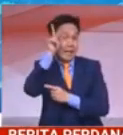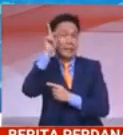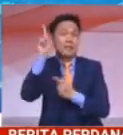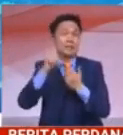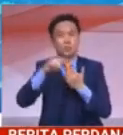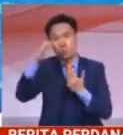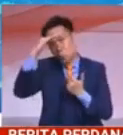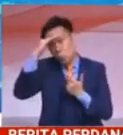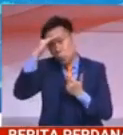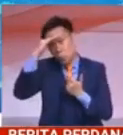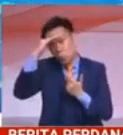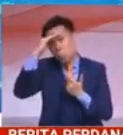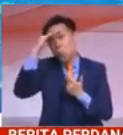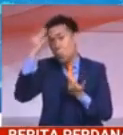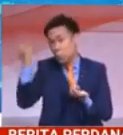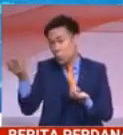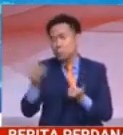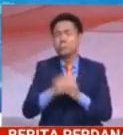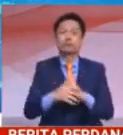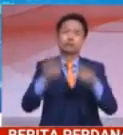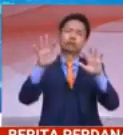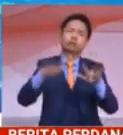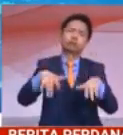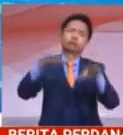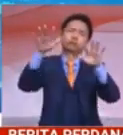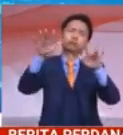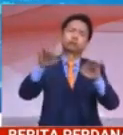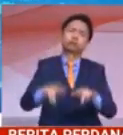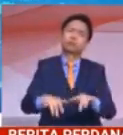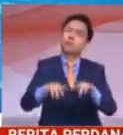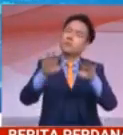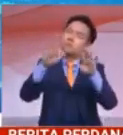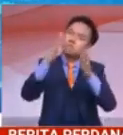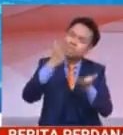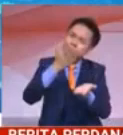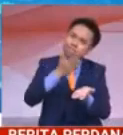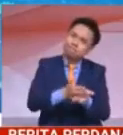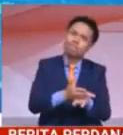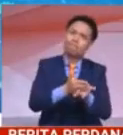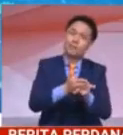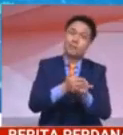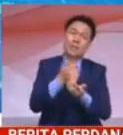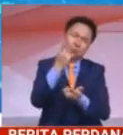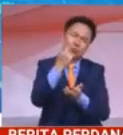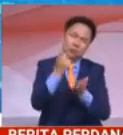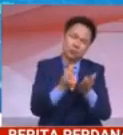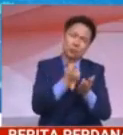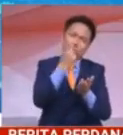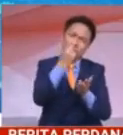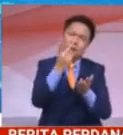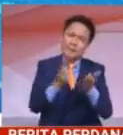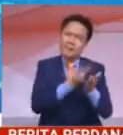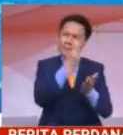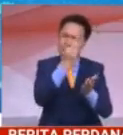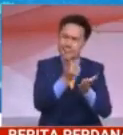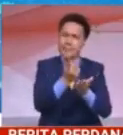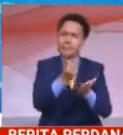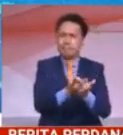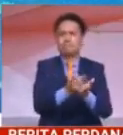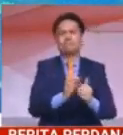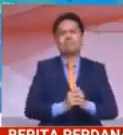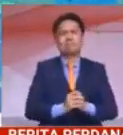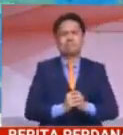juga Johor, dijangkakan keadaan ini akan beransur pulih dalam tempoh 1 hingga 2 jam sahaja